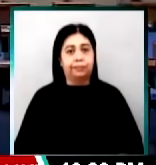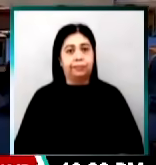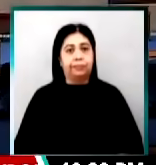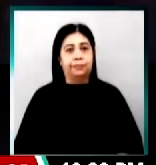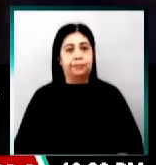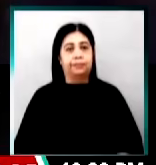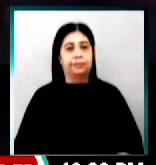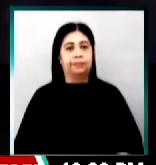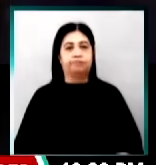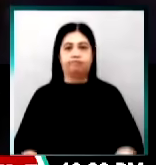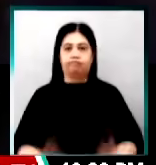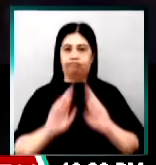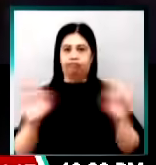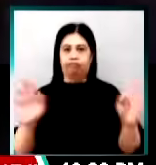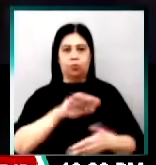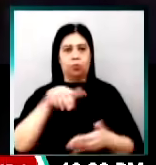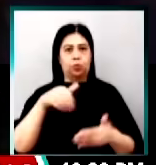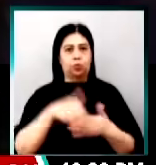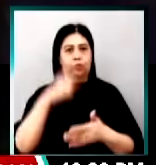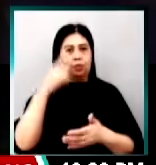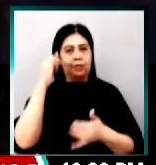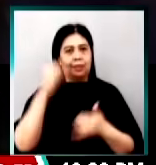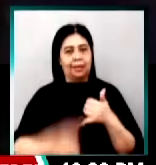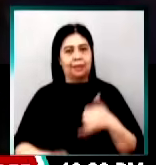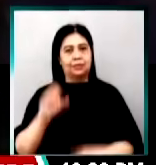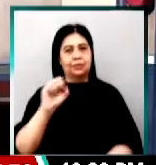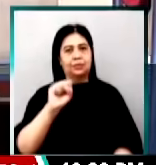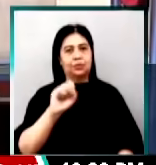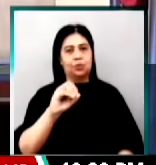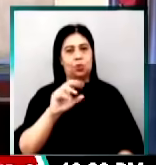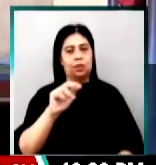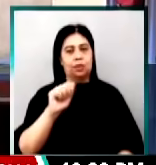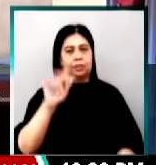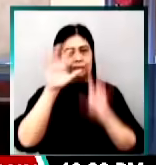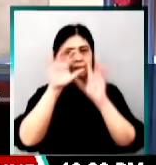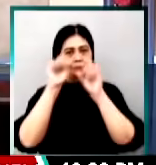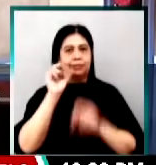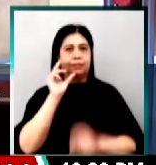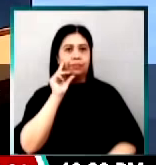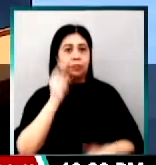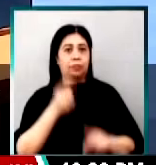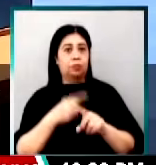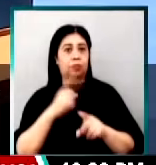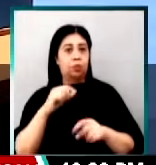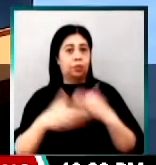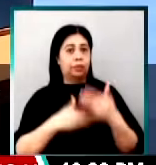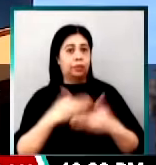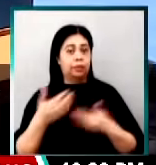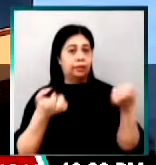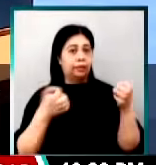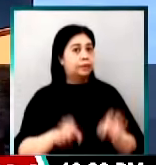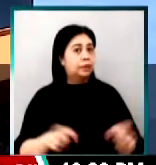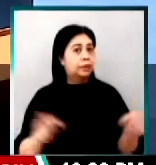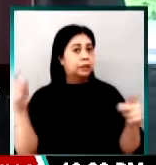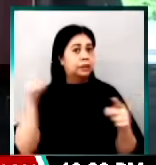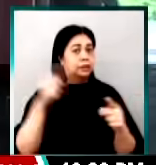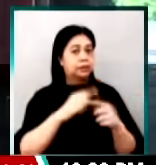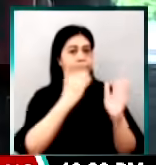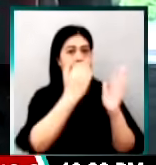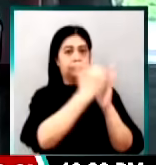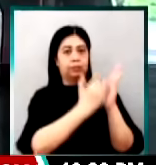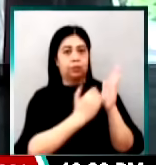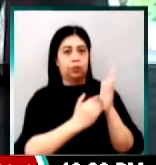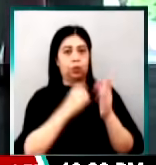Lansyado na raw ang lahat para sa huling State of the Nation address ni Pangulong Duterte mula sa magiging takbo ng event hanggang sa listahan ng mga dadalo.